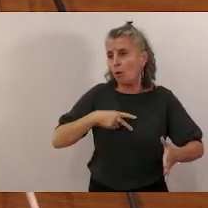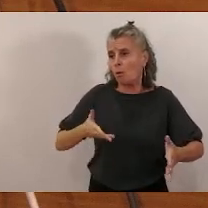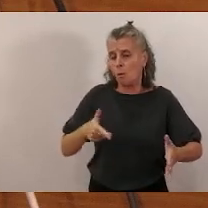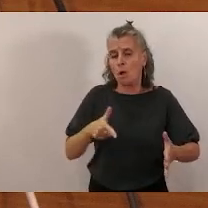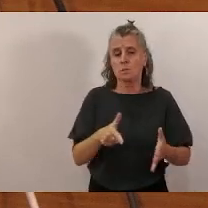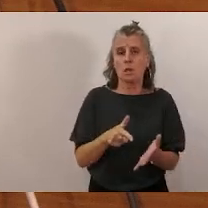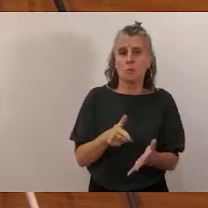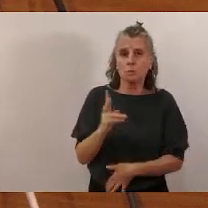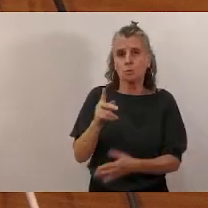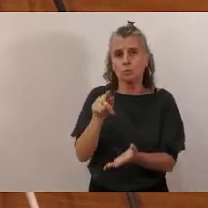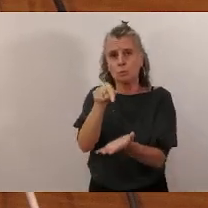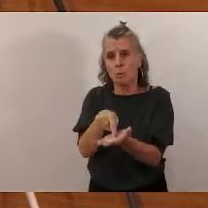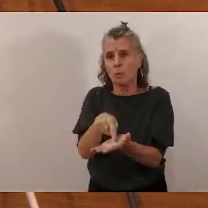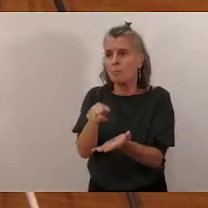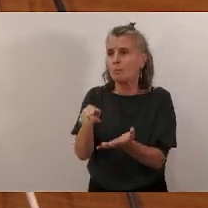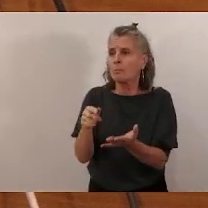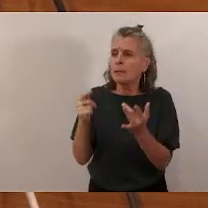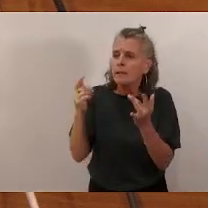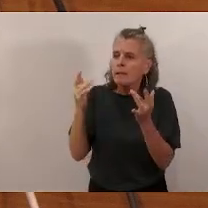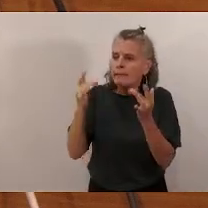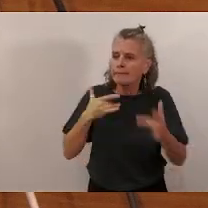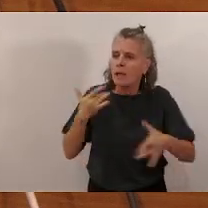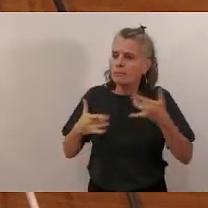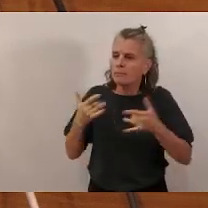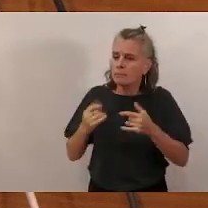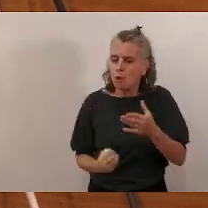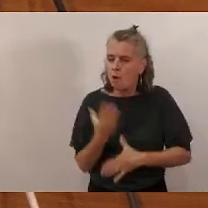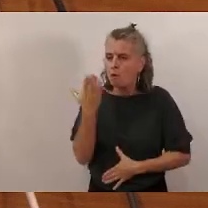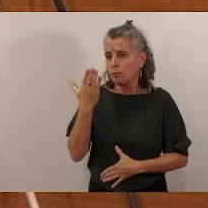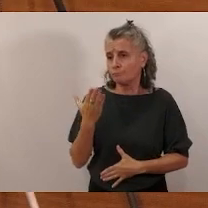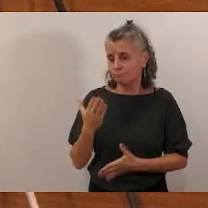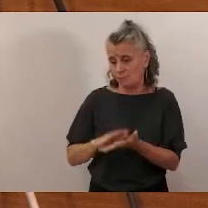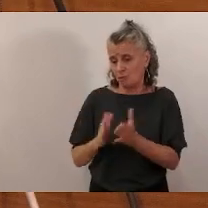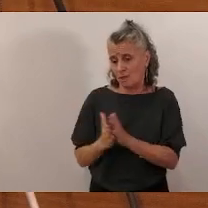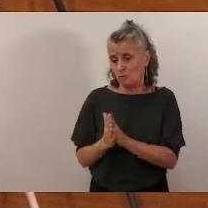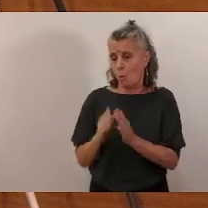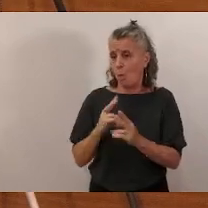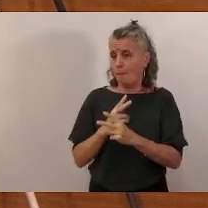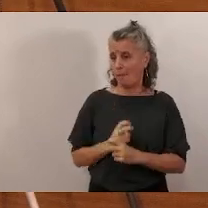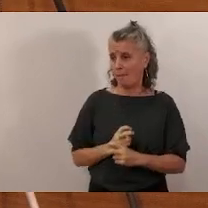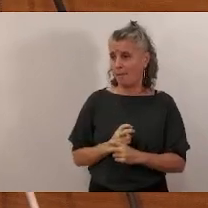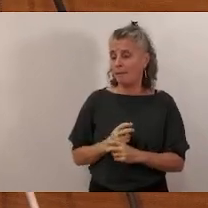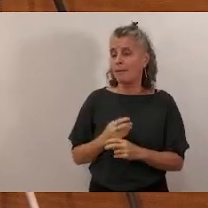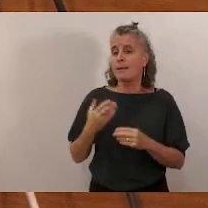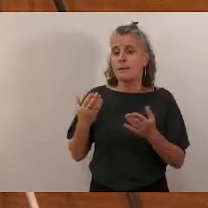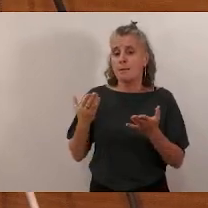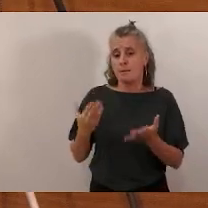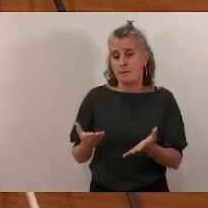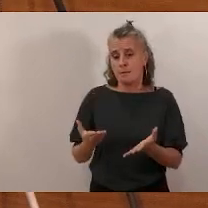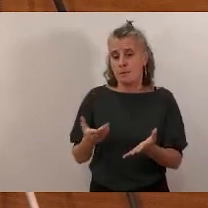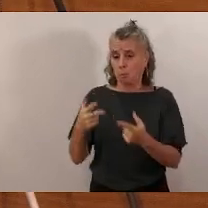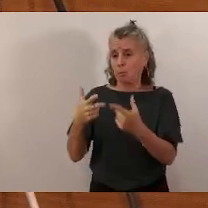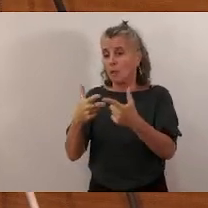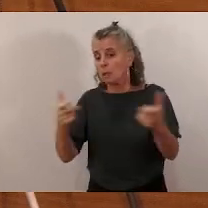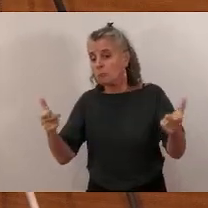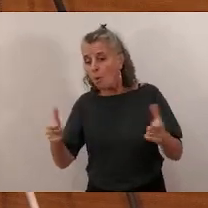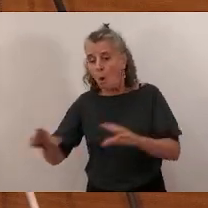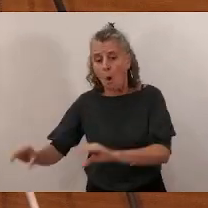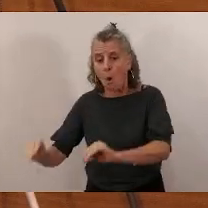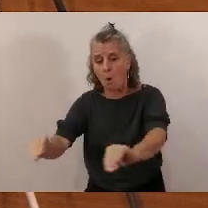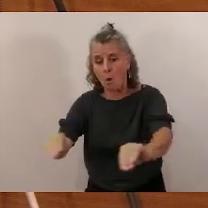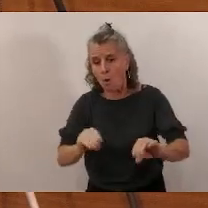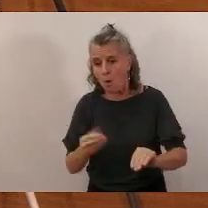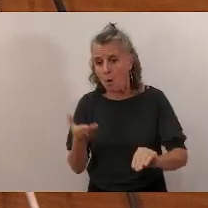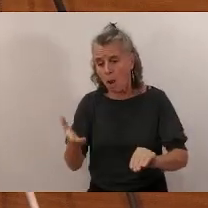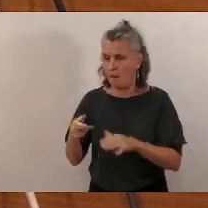le théâtre de l'œuvre, donc l'association La Paix. Il s'agit de subventionner les équipements de cette salle